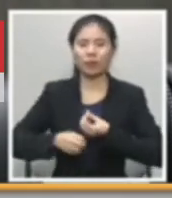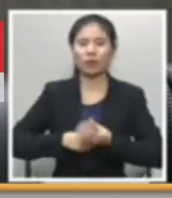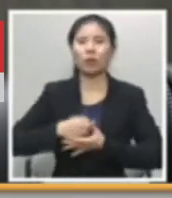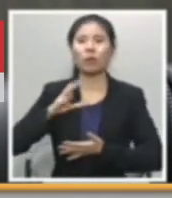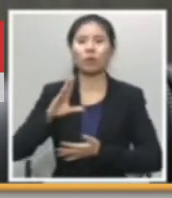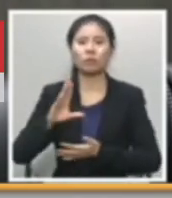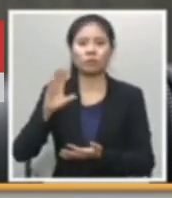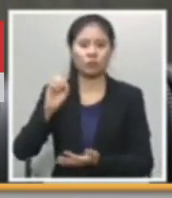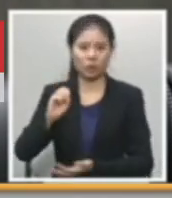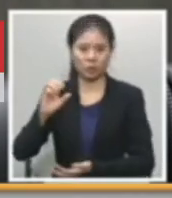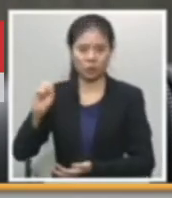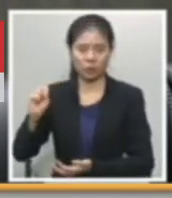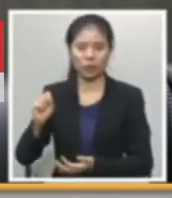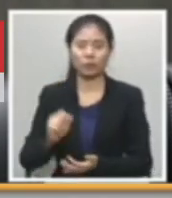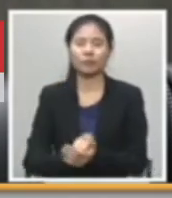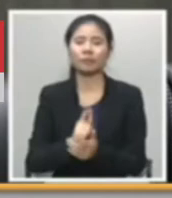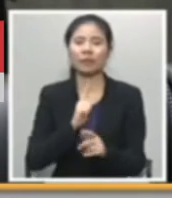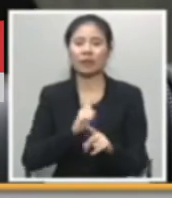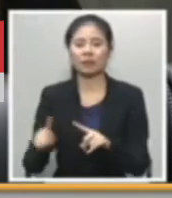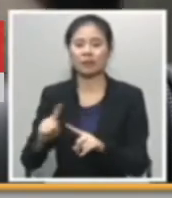ฎรจำนวน